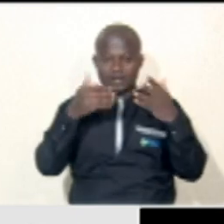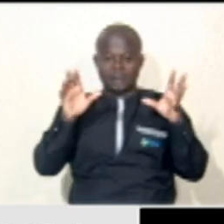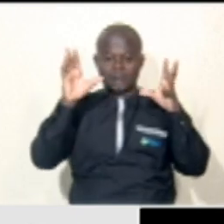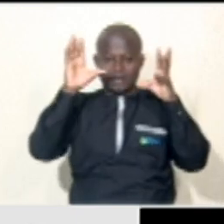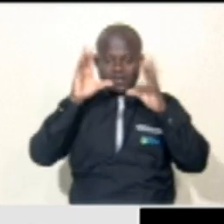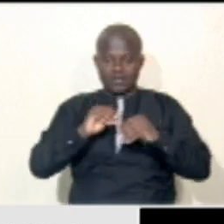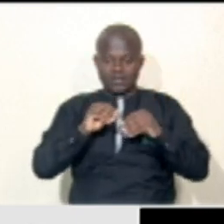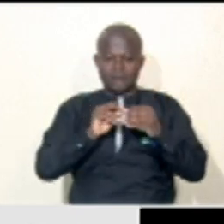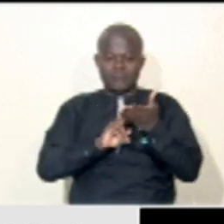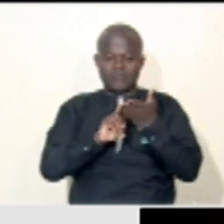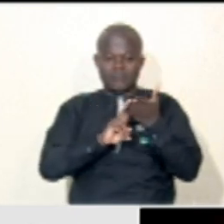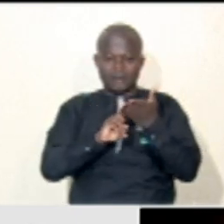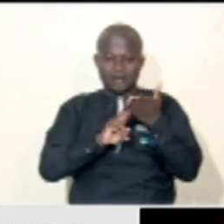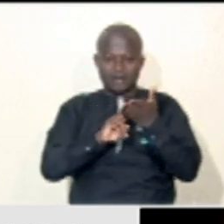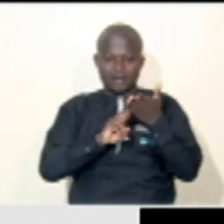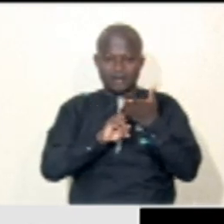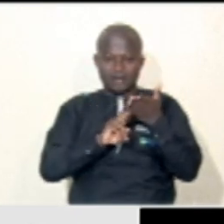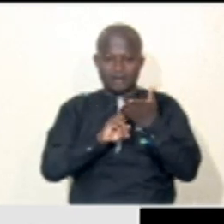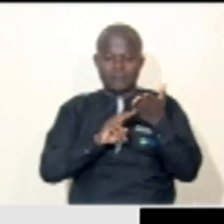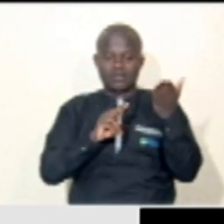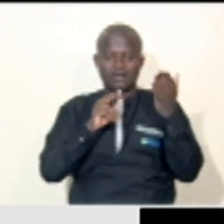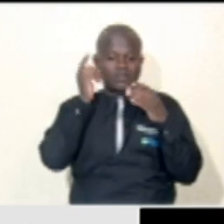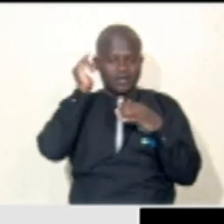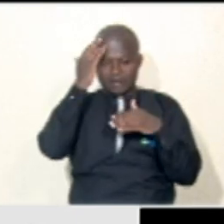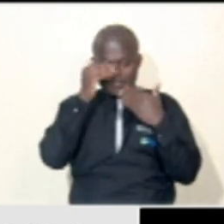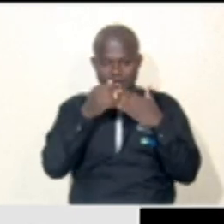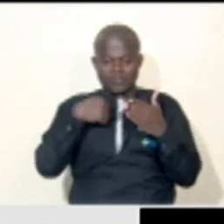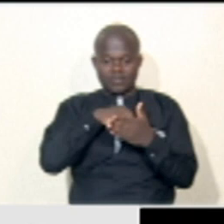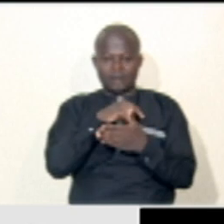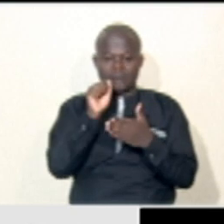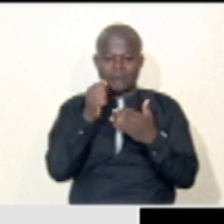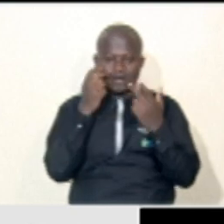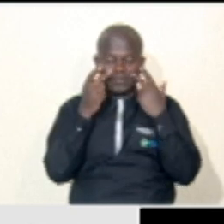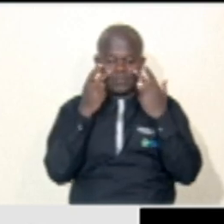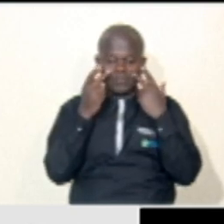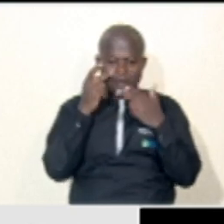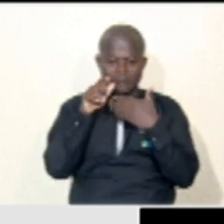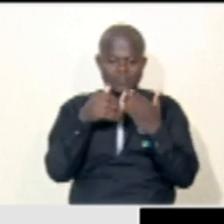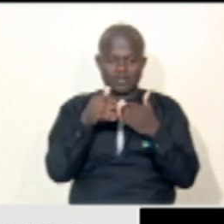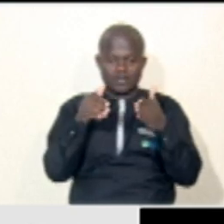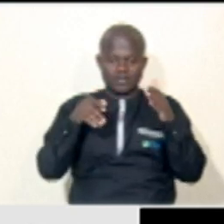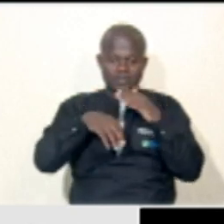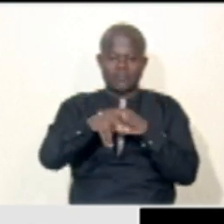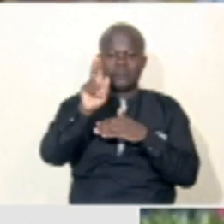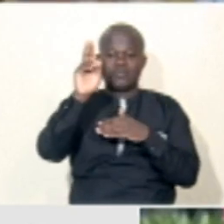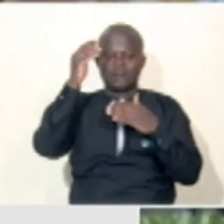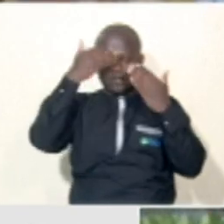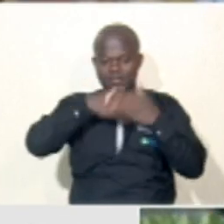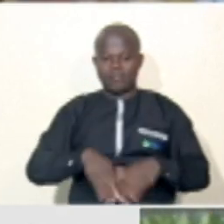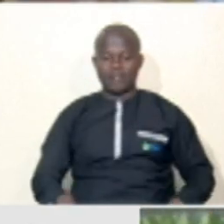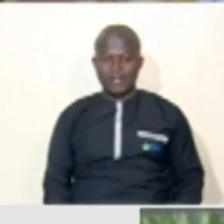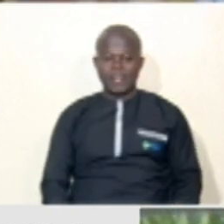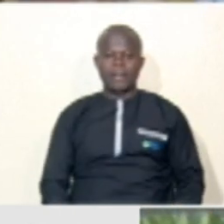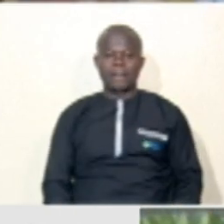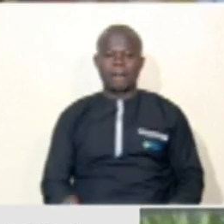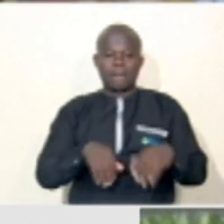amatara. Ndi gukoresha itoroshi ya telefone kugira ngo mbashe kureba kugira ngo mbone gusohoka muri iri soko. Umuyobozi